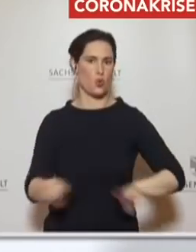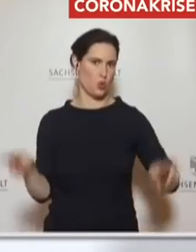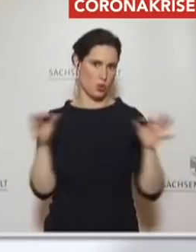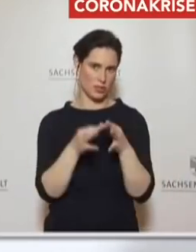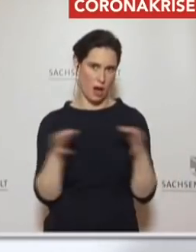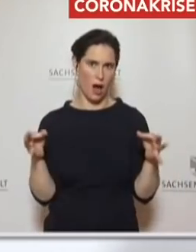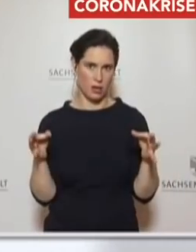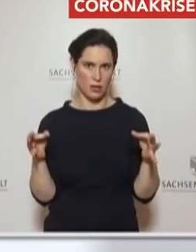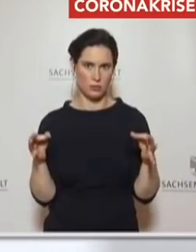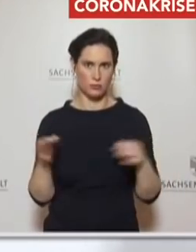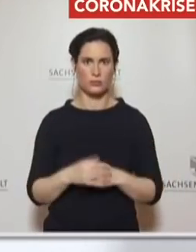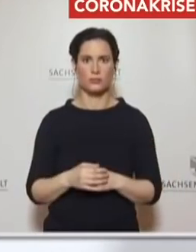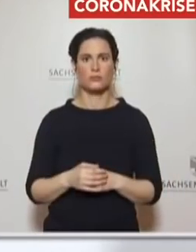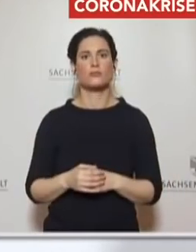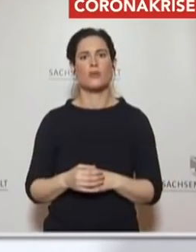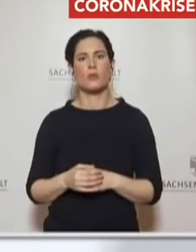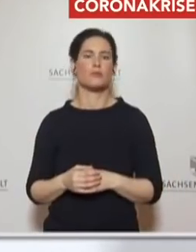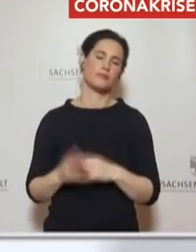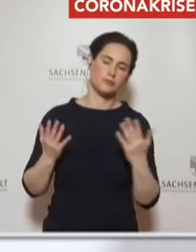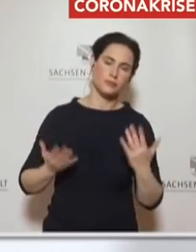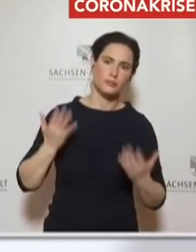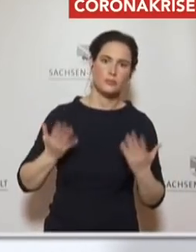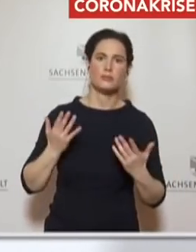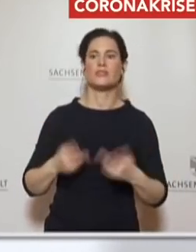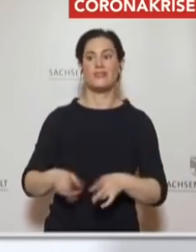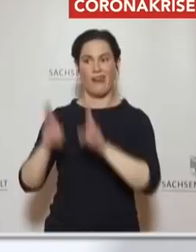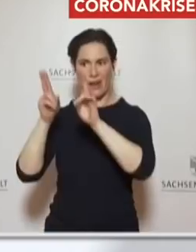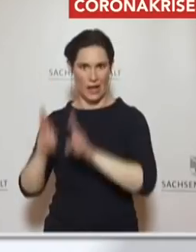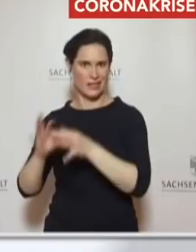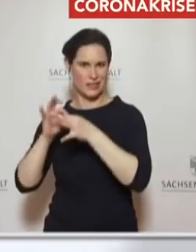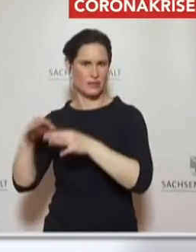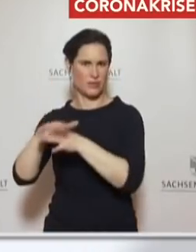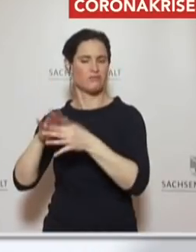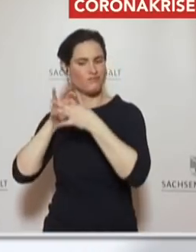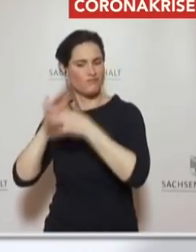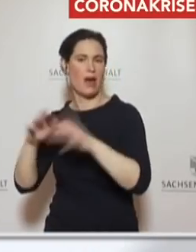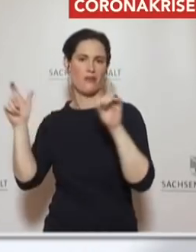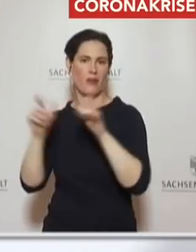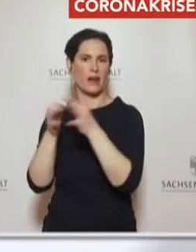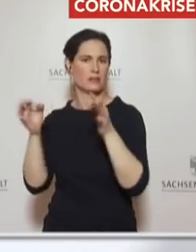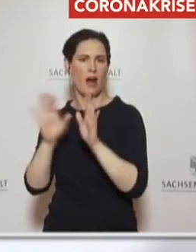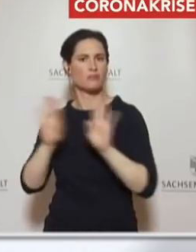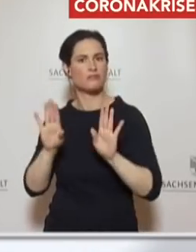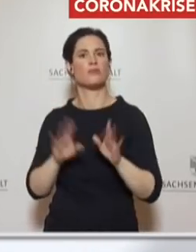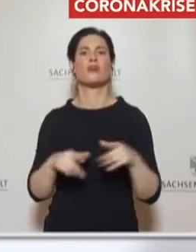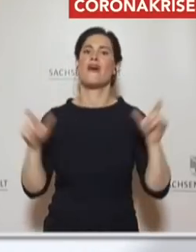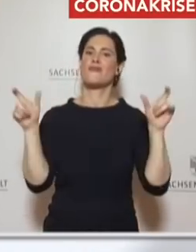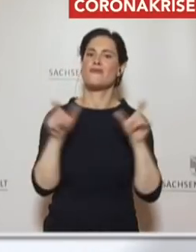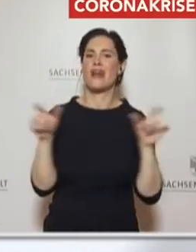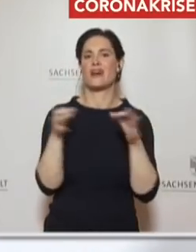nicht im rechtlichen, im juristischen Sinne als Feiertage, sondern als